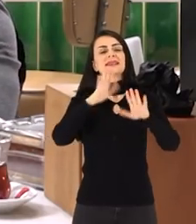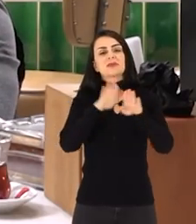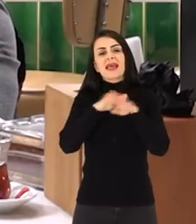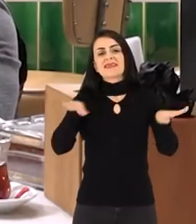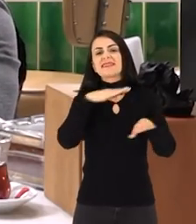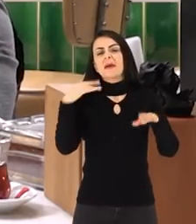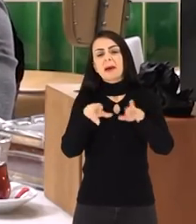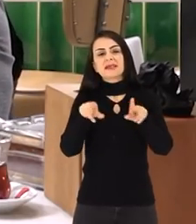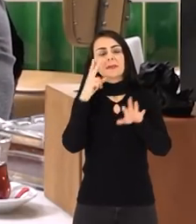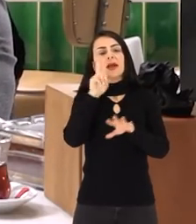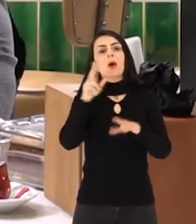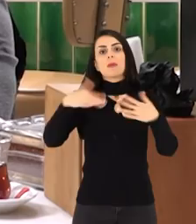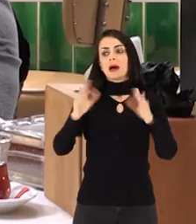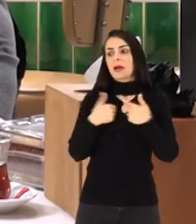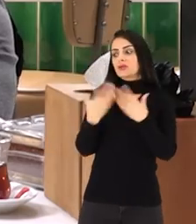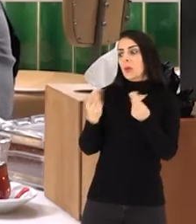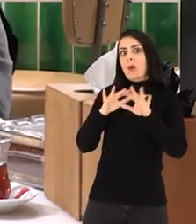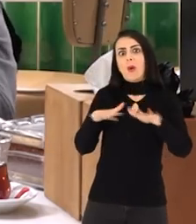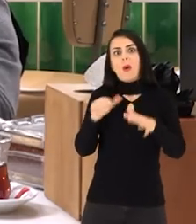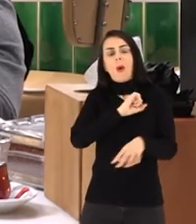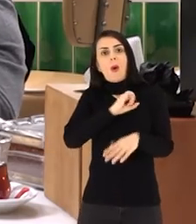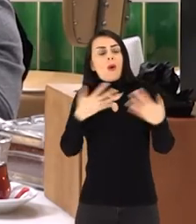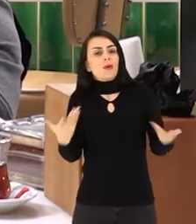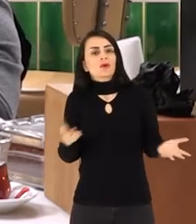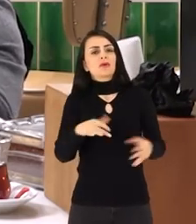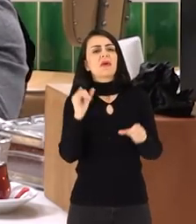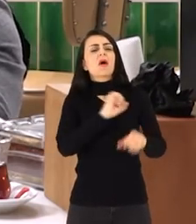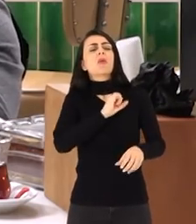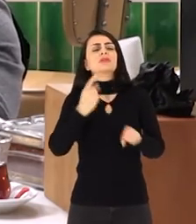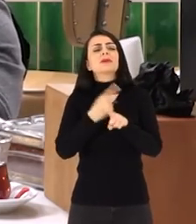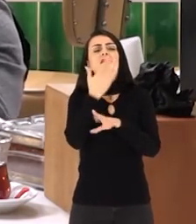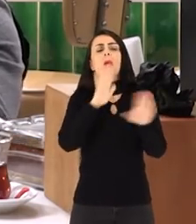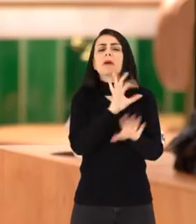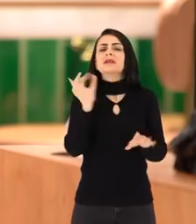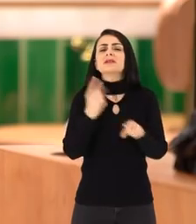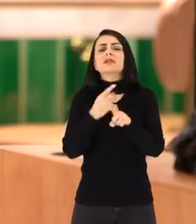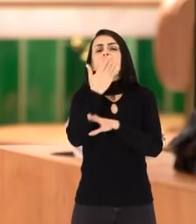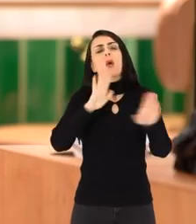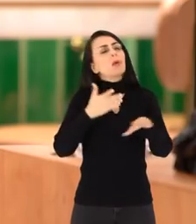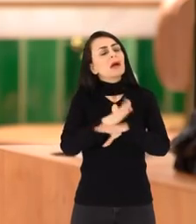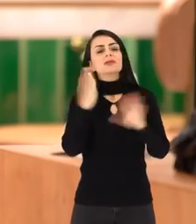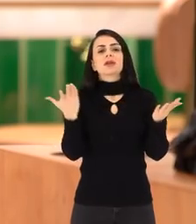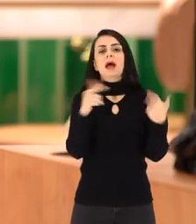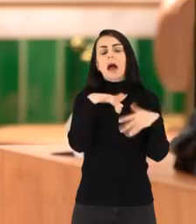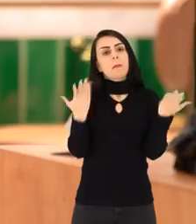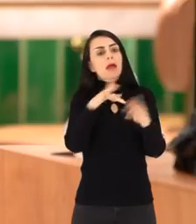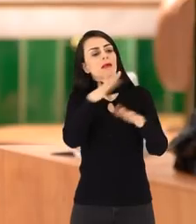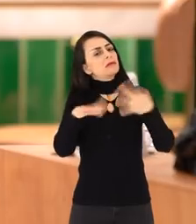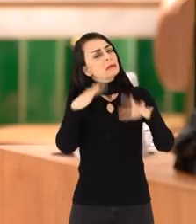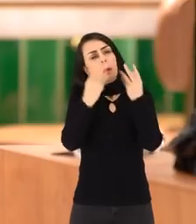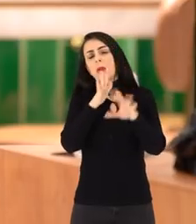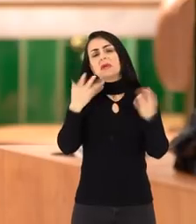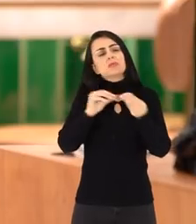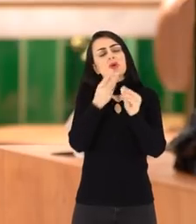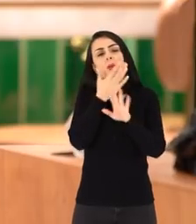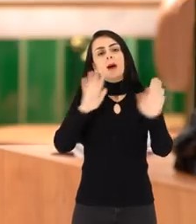gibi görünen. Çok korkuyorum şu anda gerçekten. Korkacak bir şey yok. Tamam. Hiçbir şey yok. Gerçekten. Ama gerilmende de hiçbir sakınca yok. Onu da sana